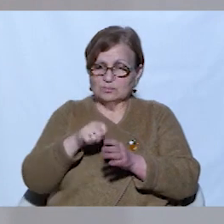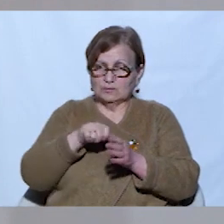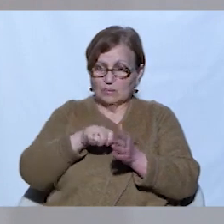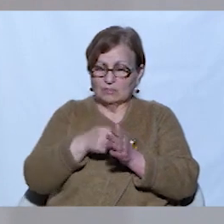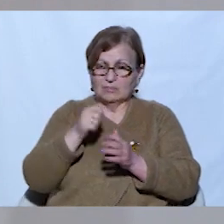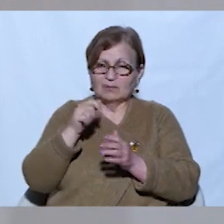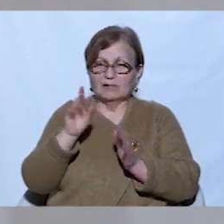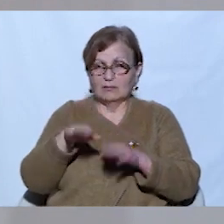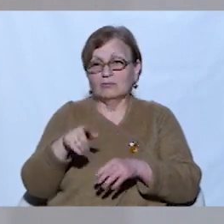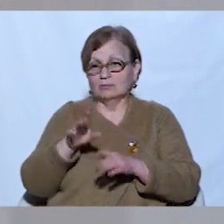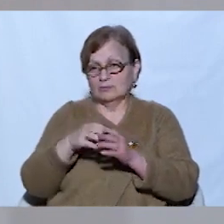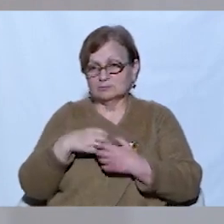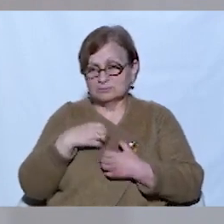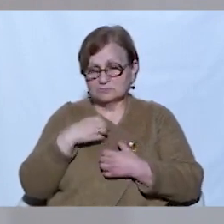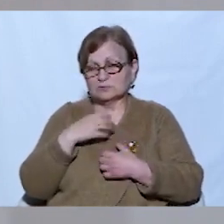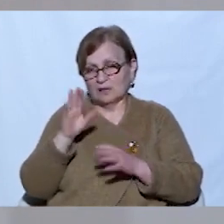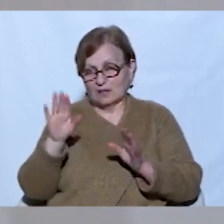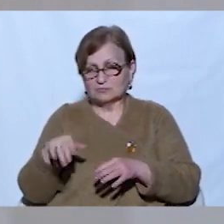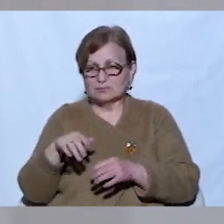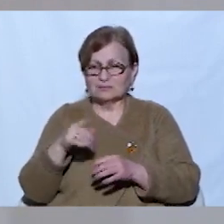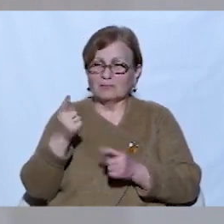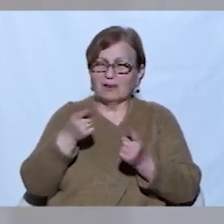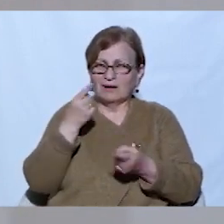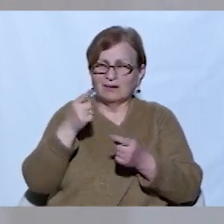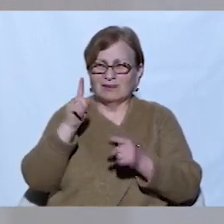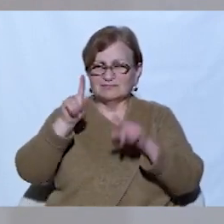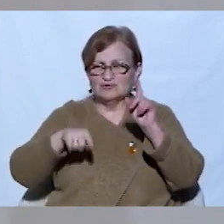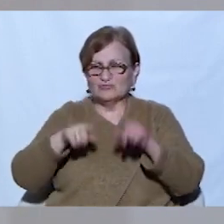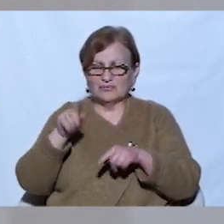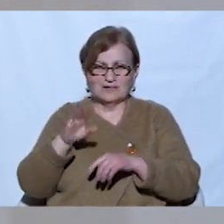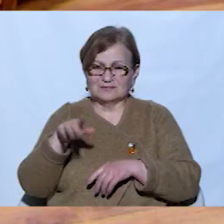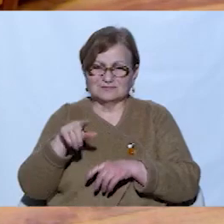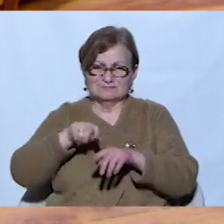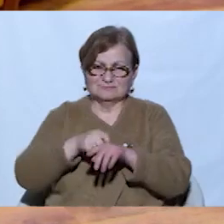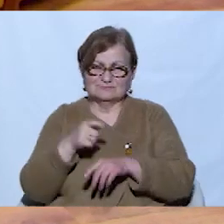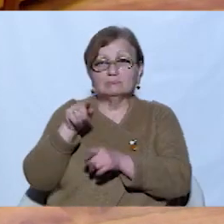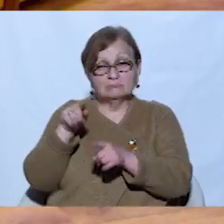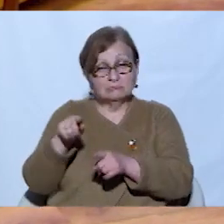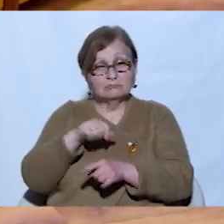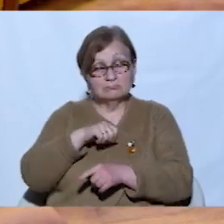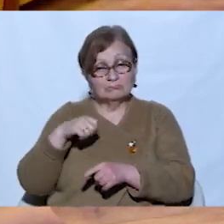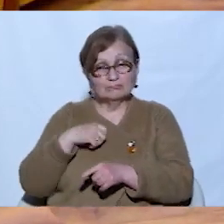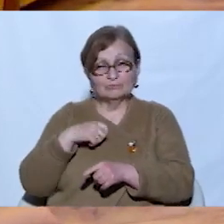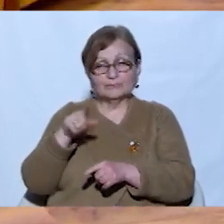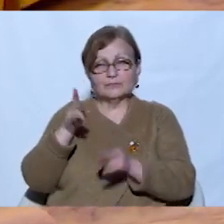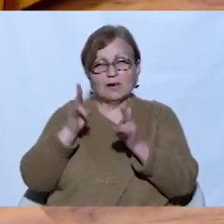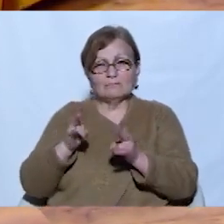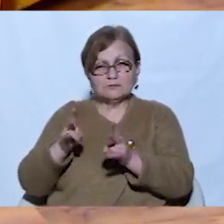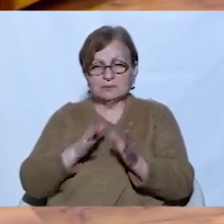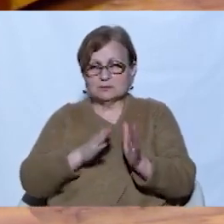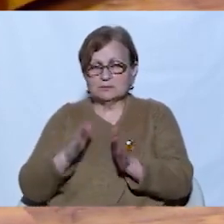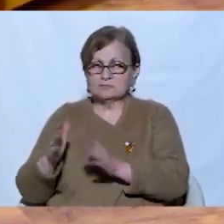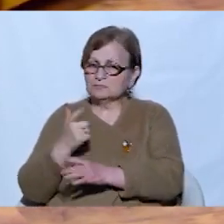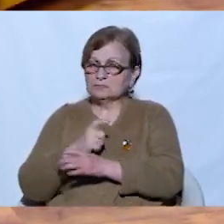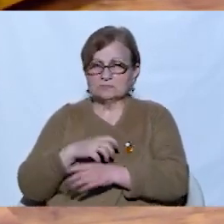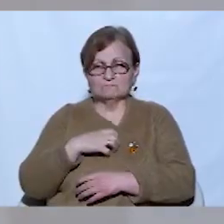აი მე უკვე გადავდივარ ცოტა უფრო რთული ქცევის განხორციელებაზე, მაგალითად თქვენი ყურადღება რომ მივიქციო, ხო? თვით დამაზენებელი ქცევებსაც ძალიან დიდი